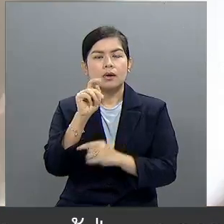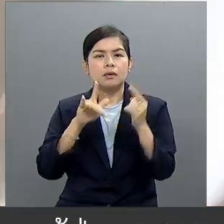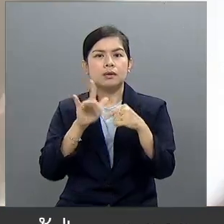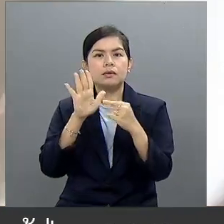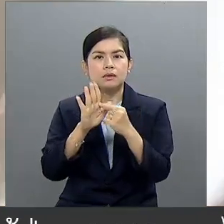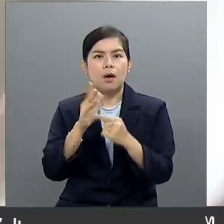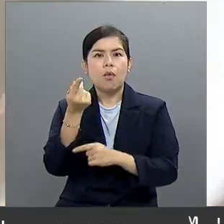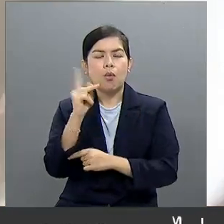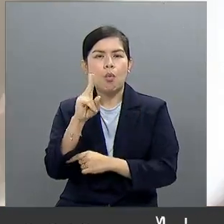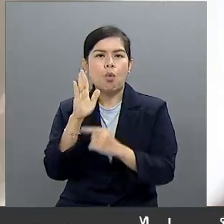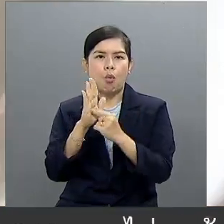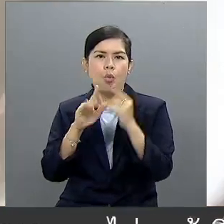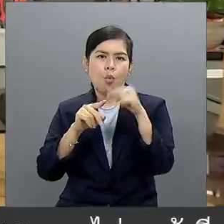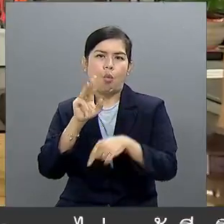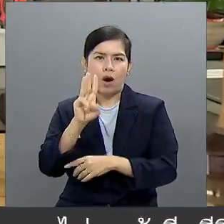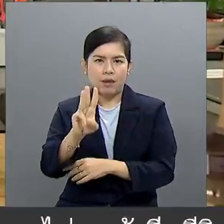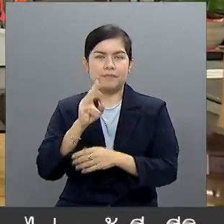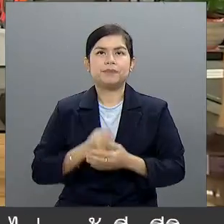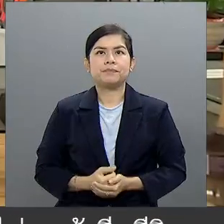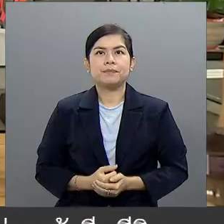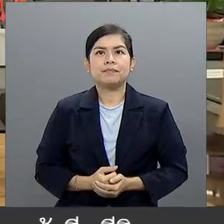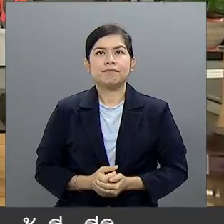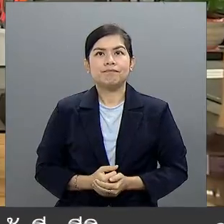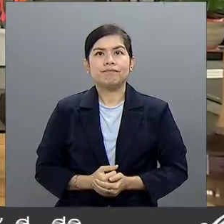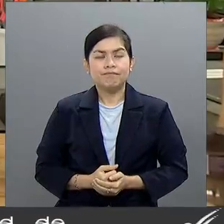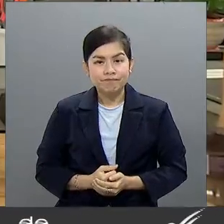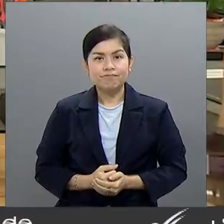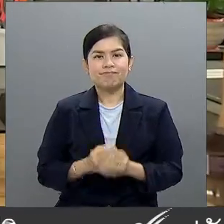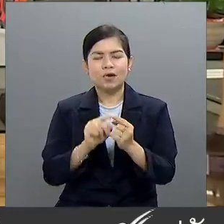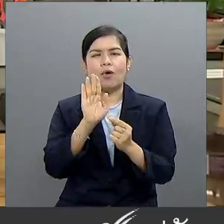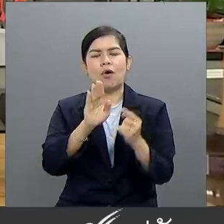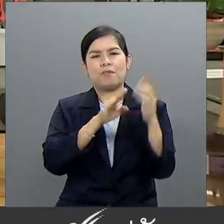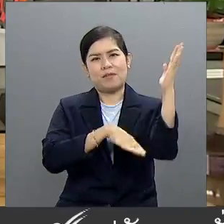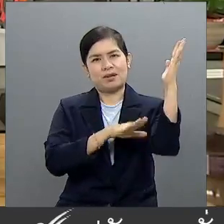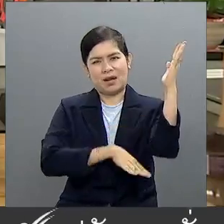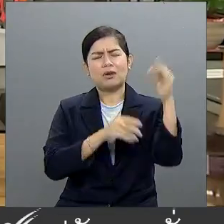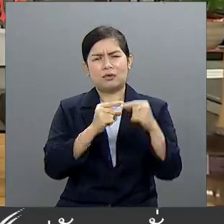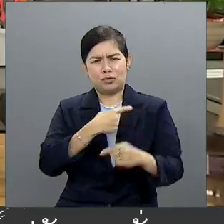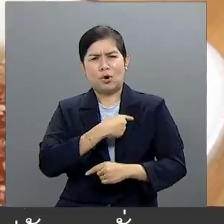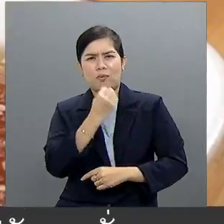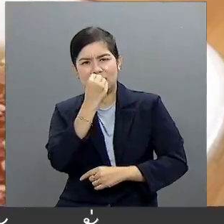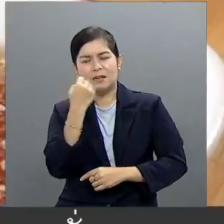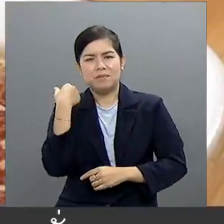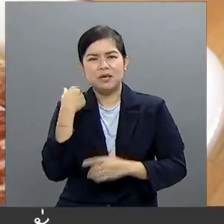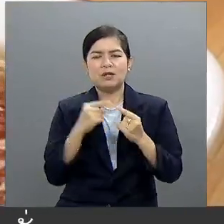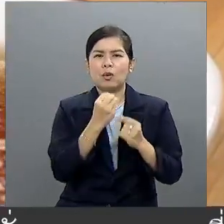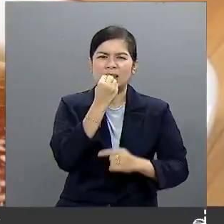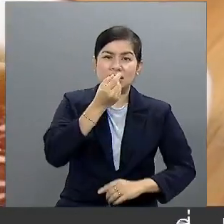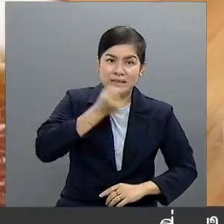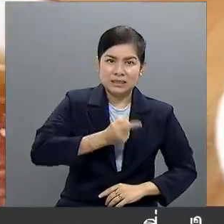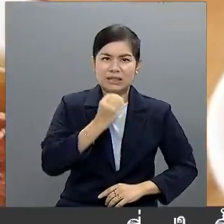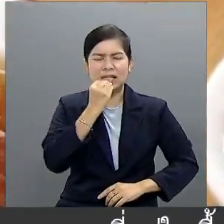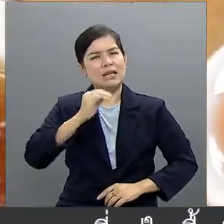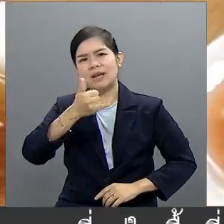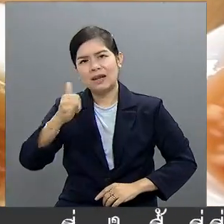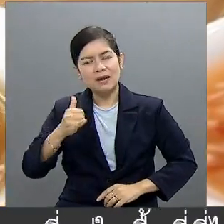ค่ะเมนูเต้าคั่วนะคะก็คือเป็นเมนูที่ชาวใต้นิยมรับประทานนะคะจะทานเล่นทานจริงค่ะสามารถเห็นได้ตามท้องตลาดแ